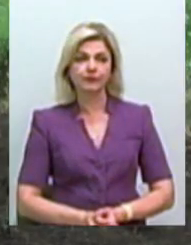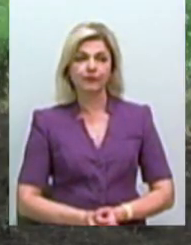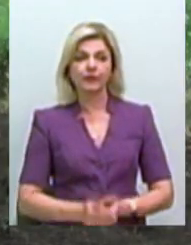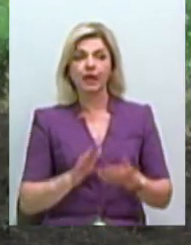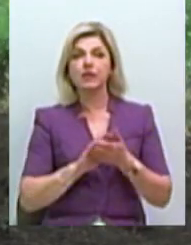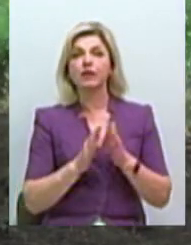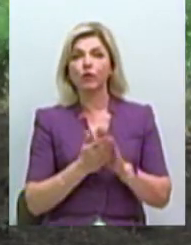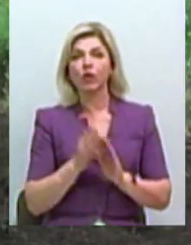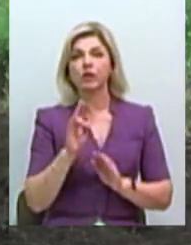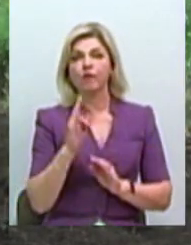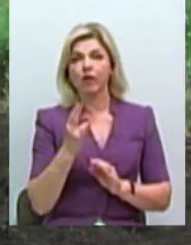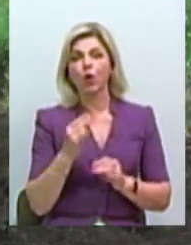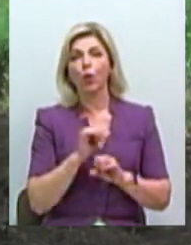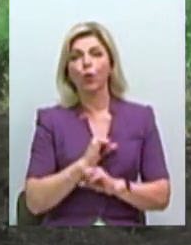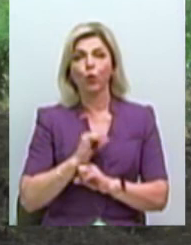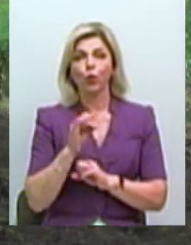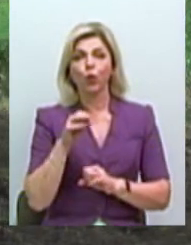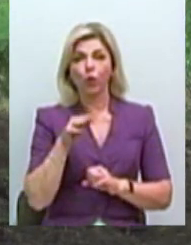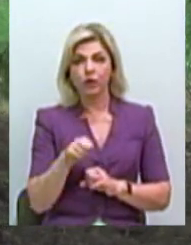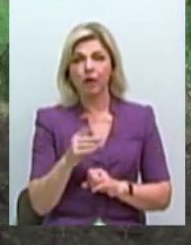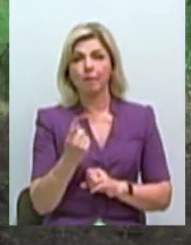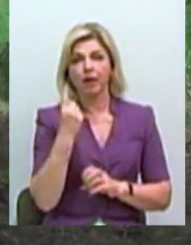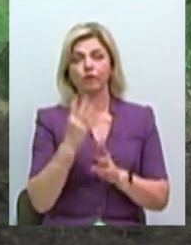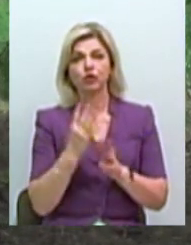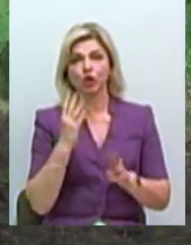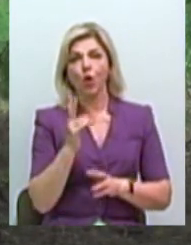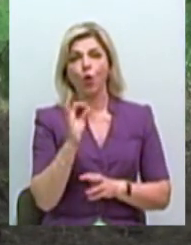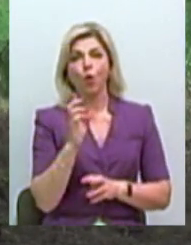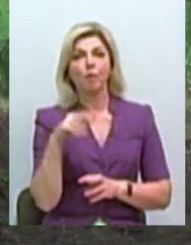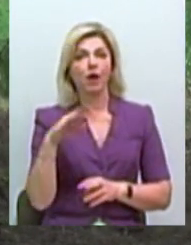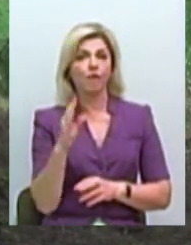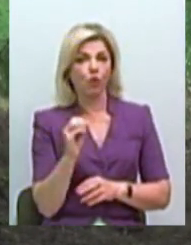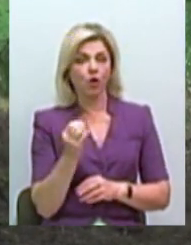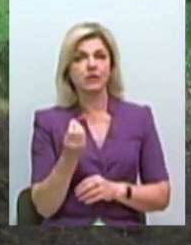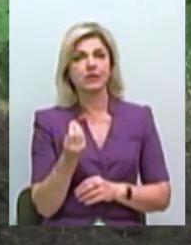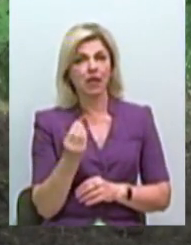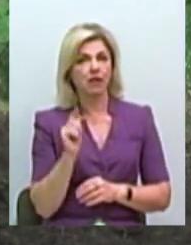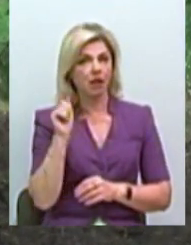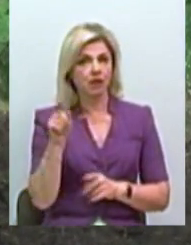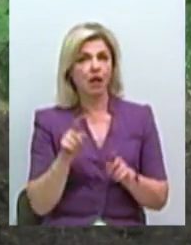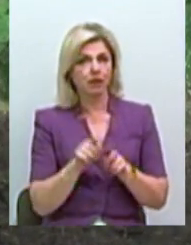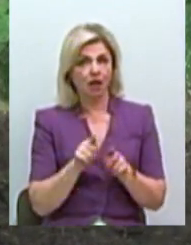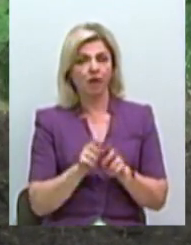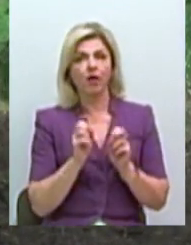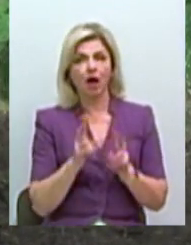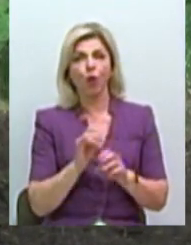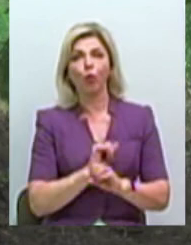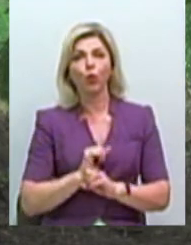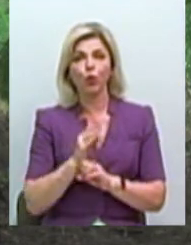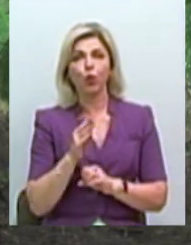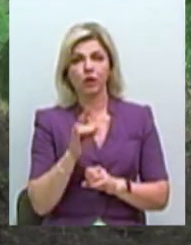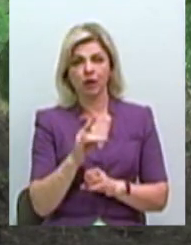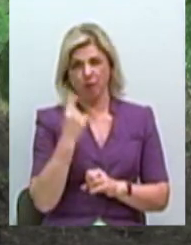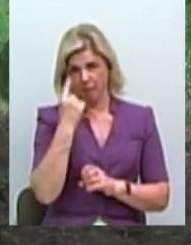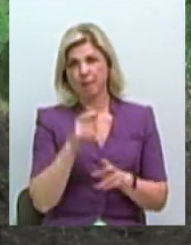Ситуація з миколаївськими курортами і в першу чергу це, звісно, Коблево. Ціни там такі самі, як на курортах, ну, майже такі самі,